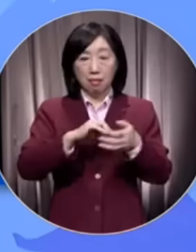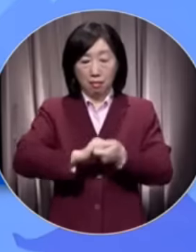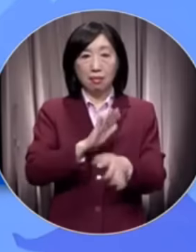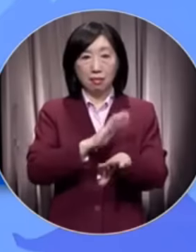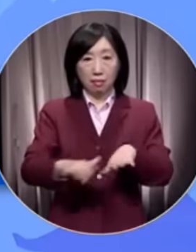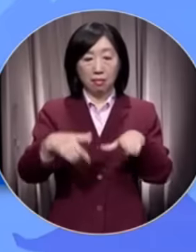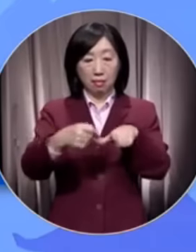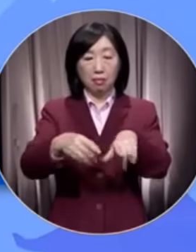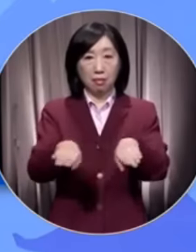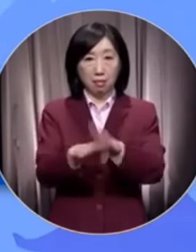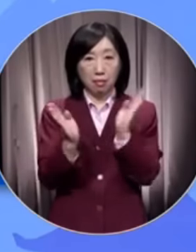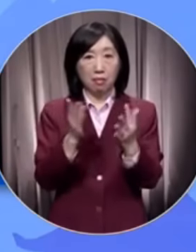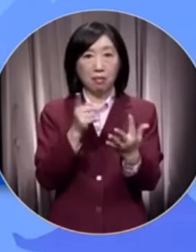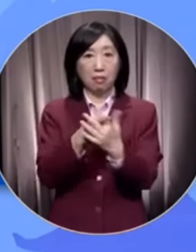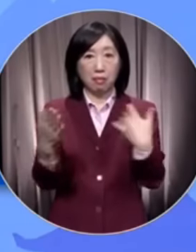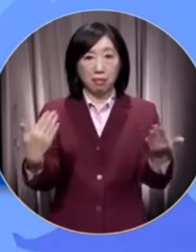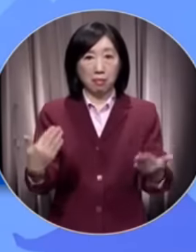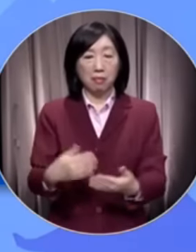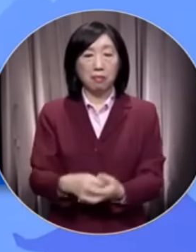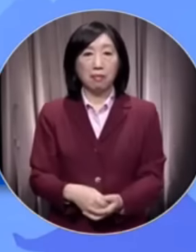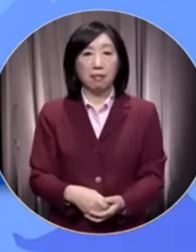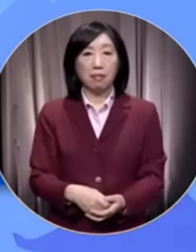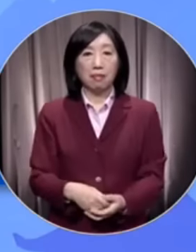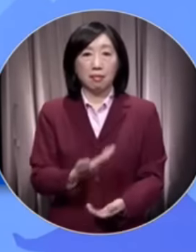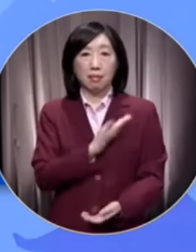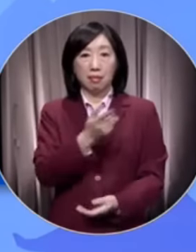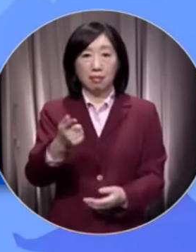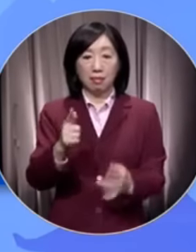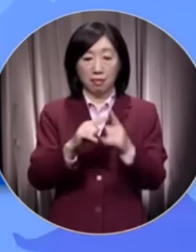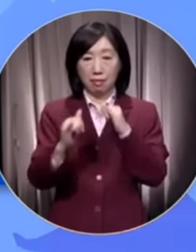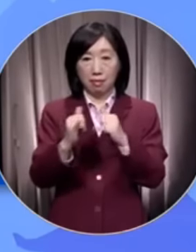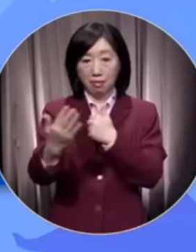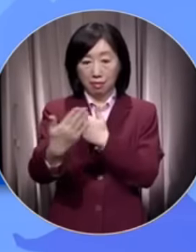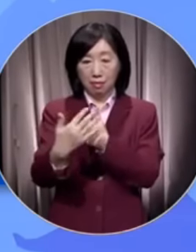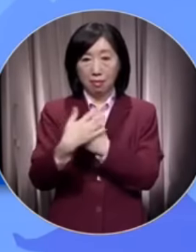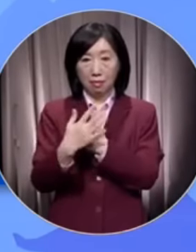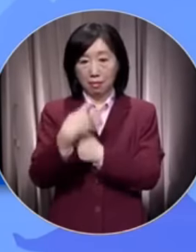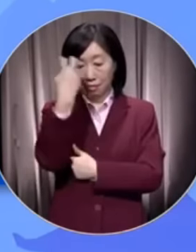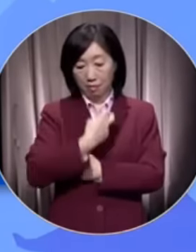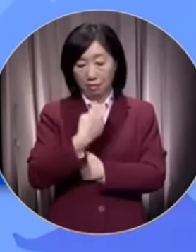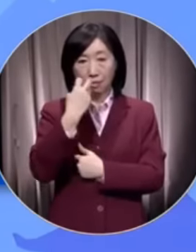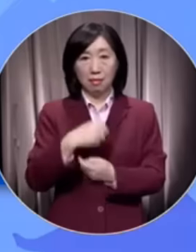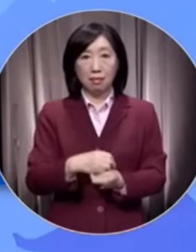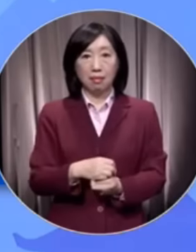开透明，诚实提供人民来检验。蔡英文的政府